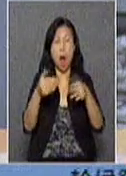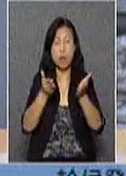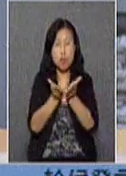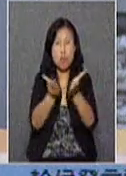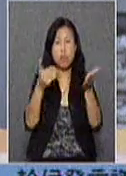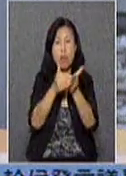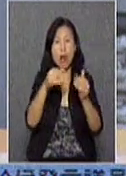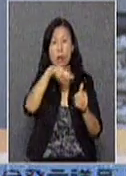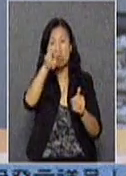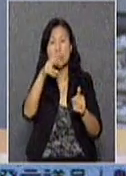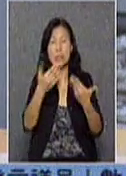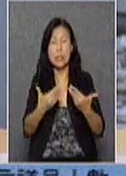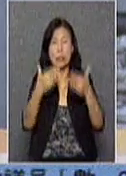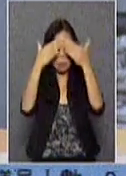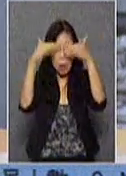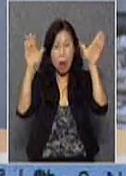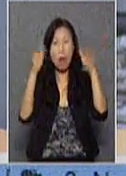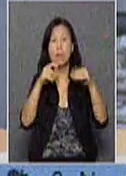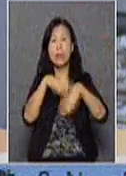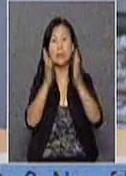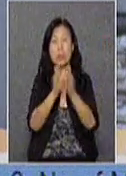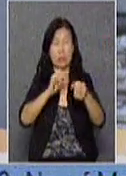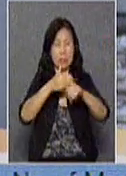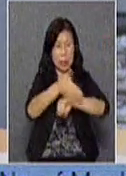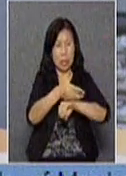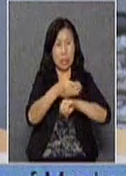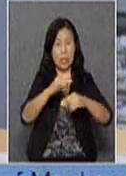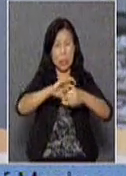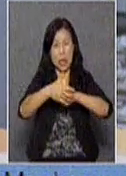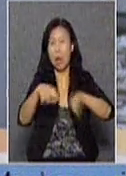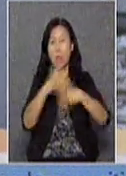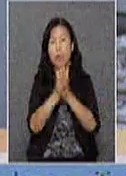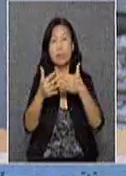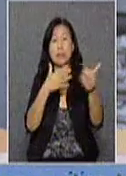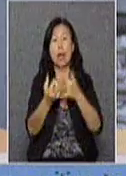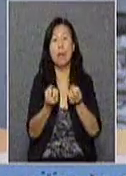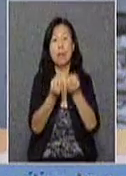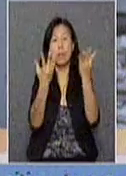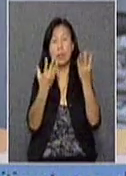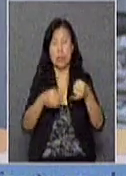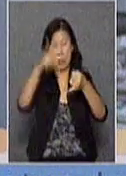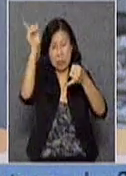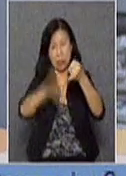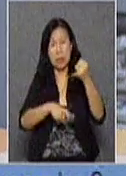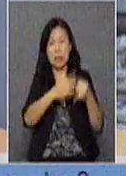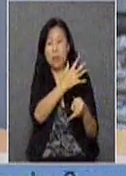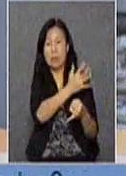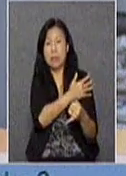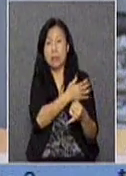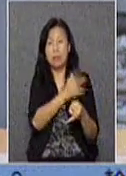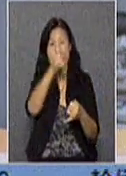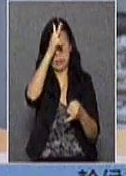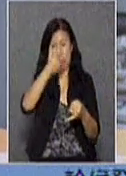一個文明嘅世界裏邊咧，係不會發生嘅。個原因係咩咧？最後尾負責任嗰個一定係處長